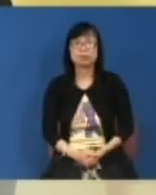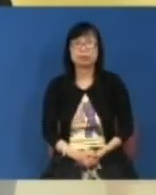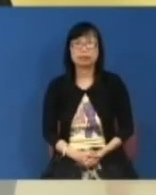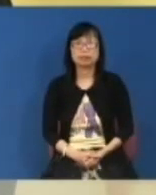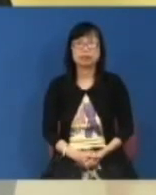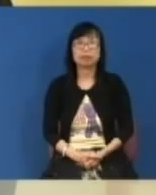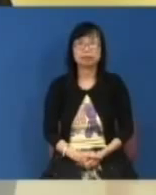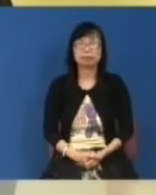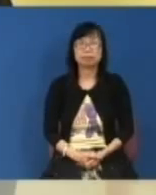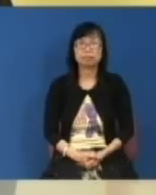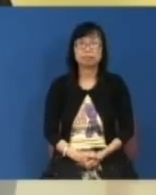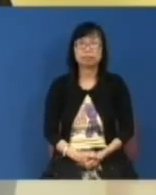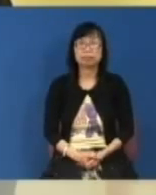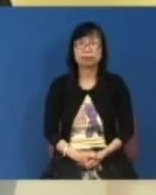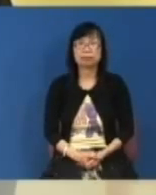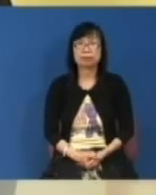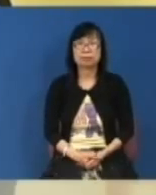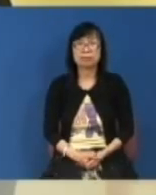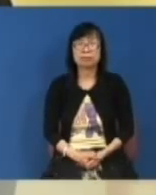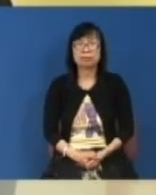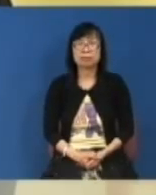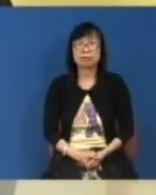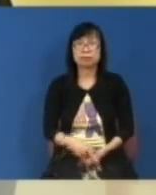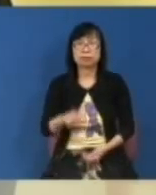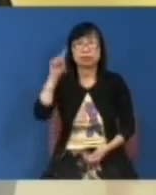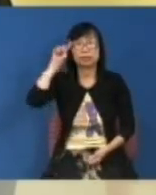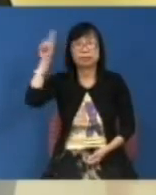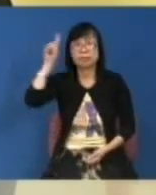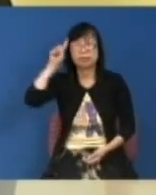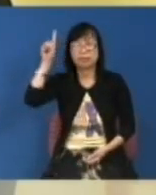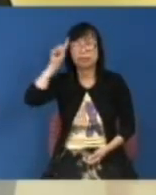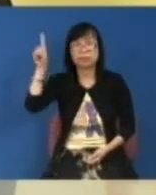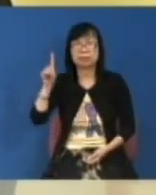Either 是你日在这里